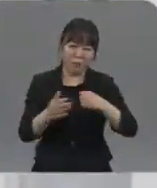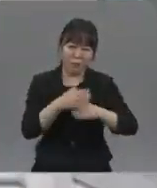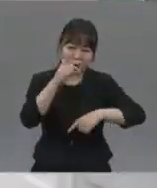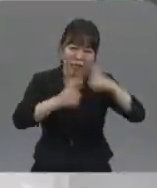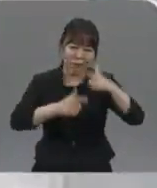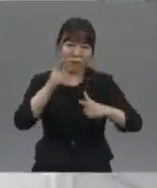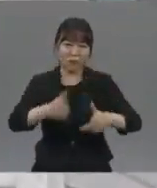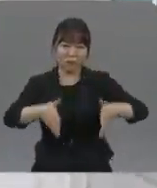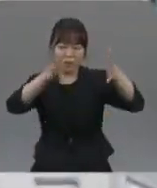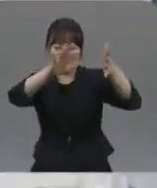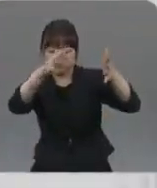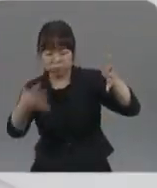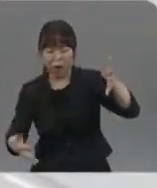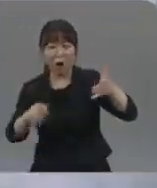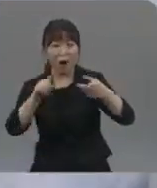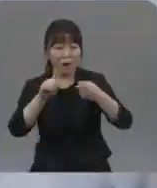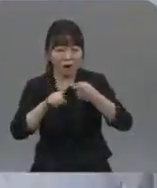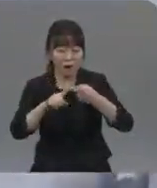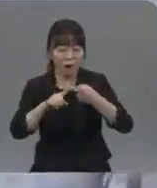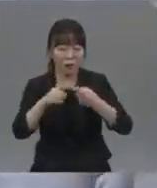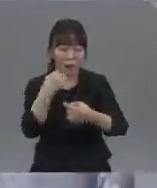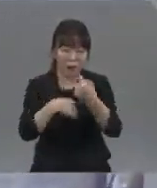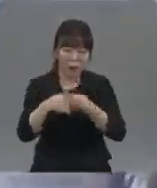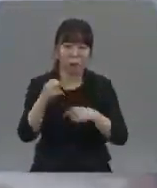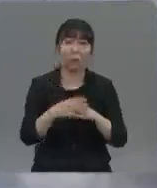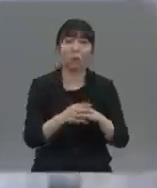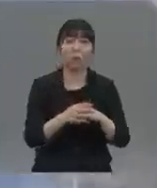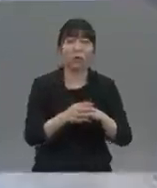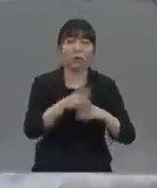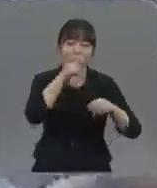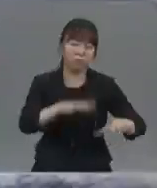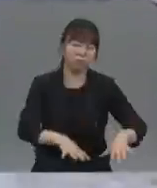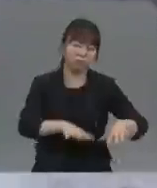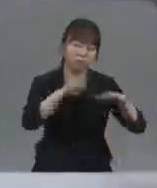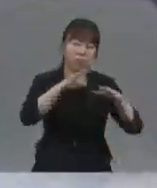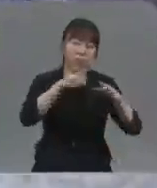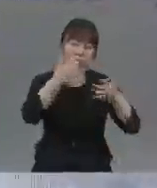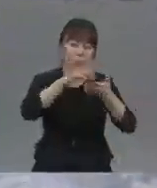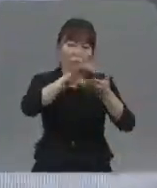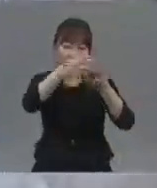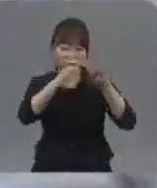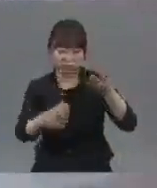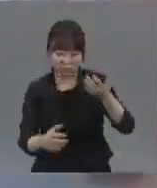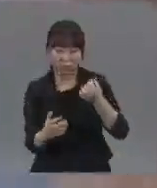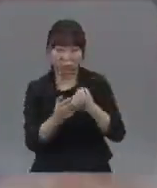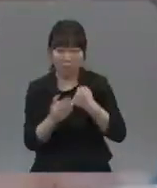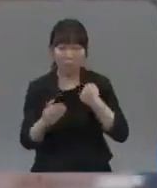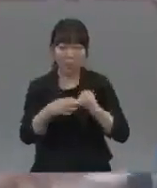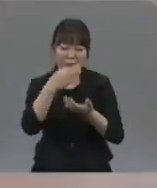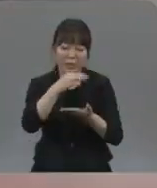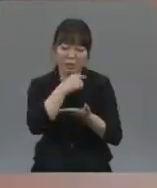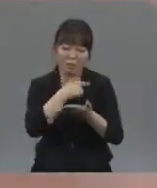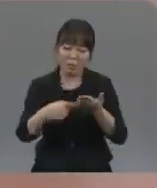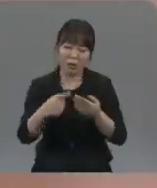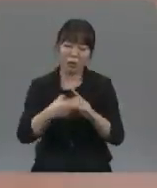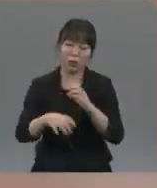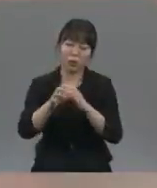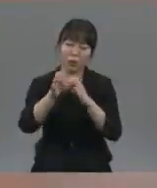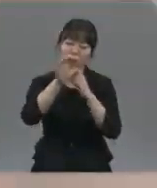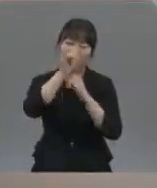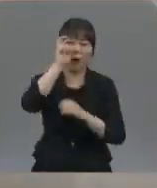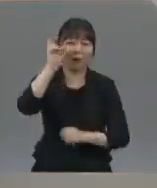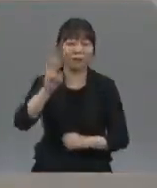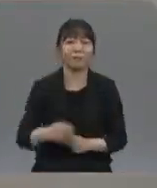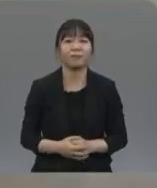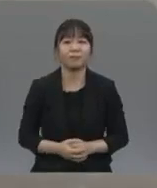доставлена в больницу после того как её ударило падающее дерево закрытый для движения 490